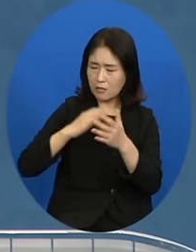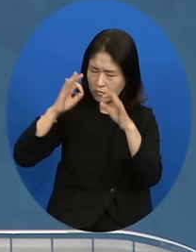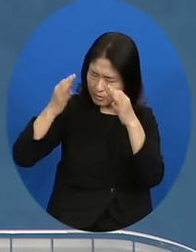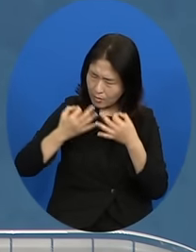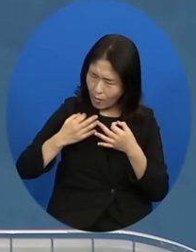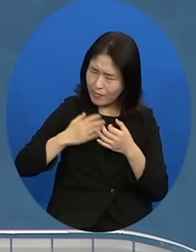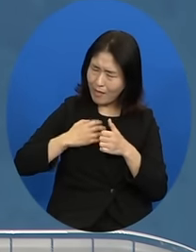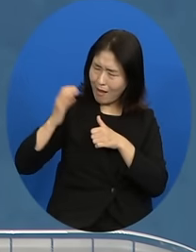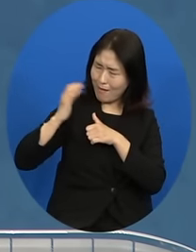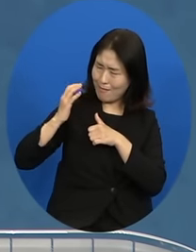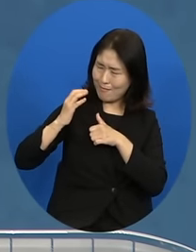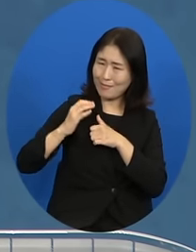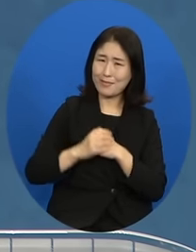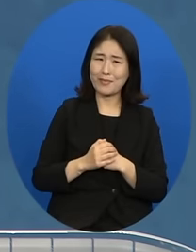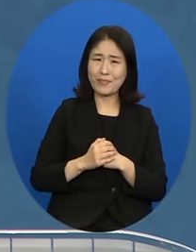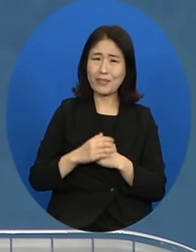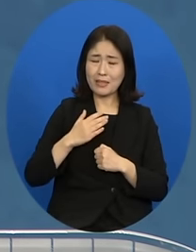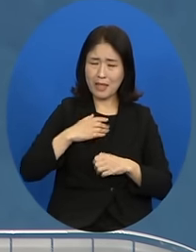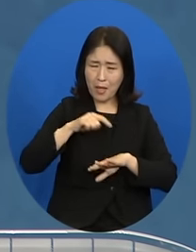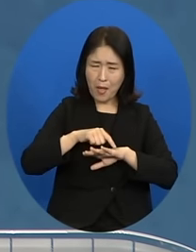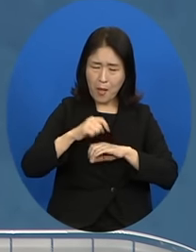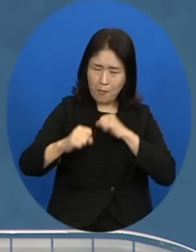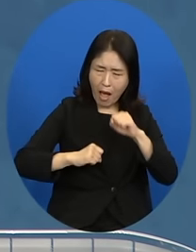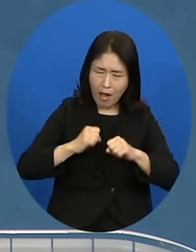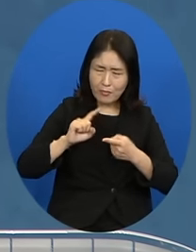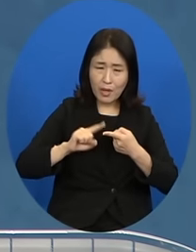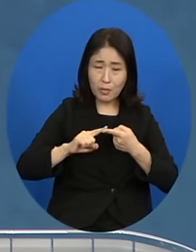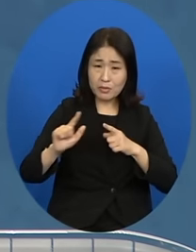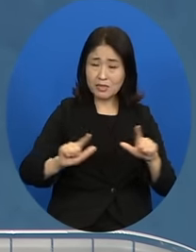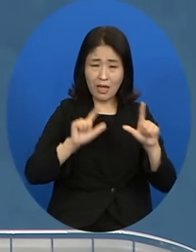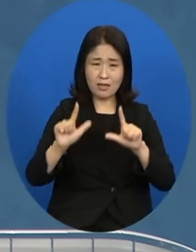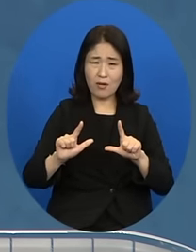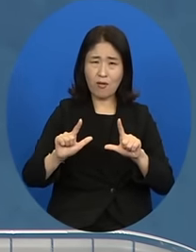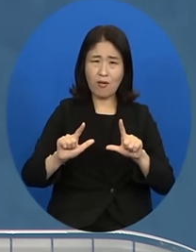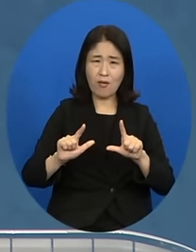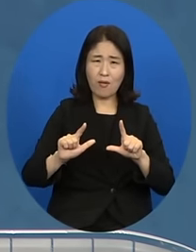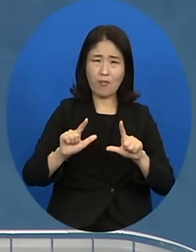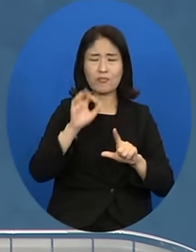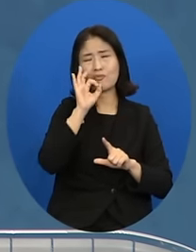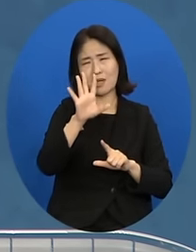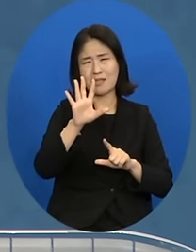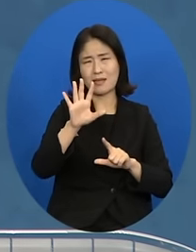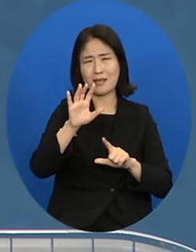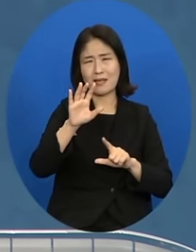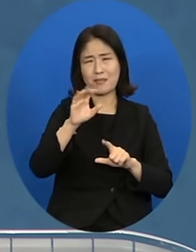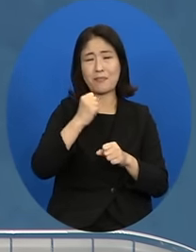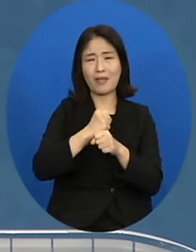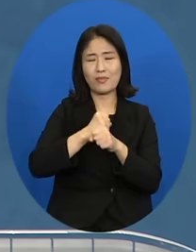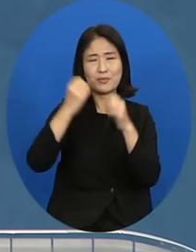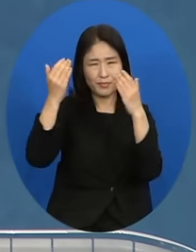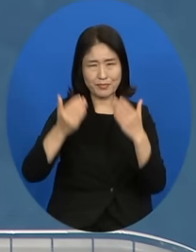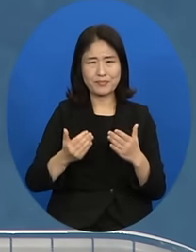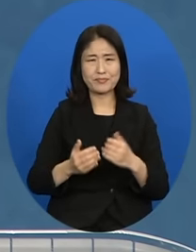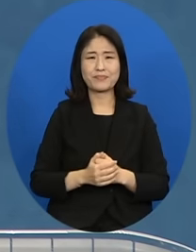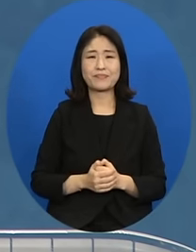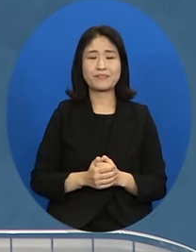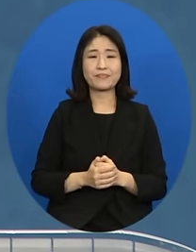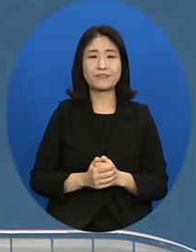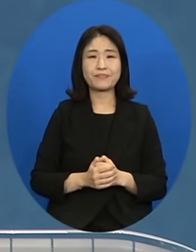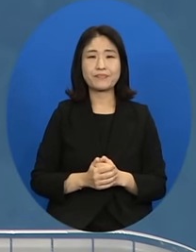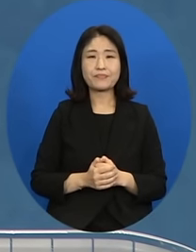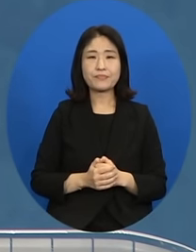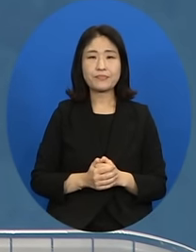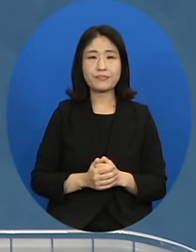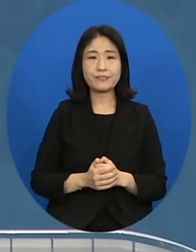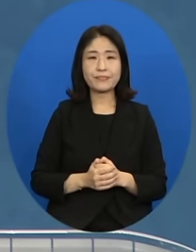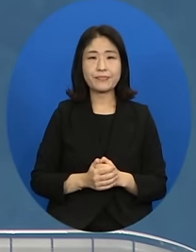고집대로 성질대로 살지 못하도록 저를 단련시켜 주셨습니다. 사랑하는 여러분, 주님이 오늘도